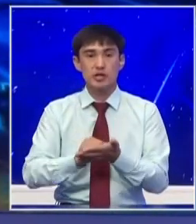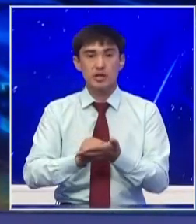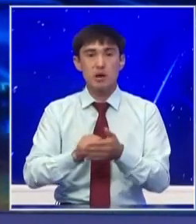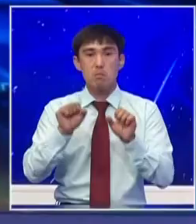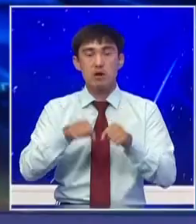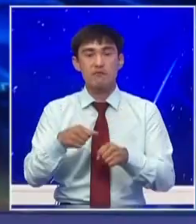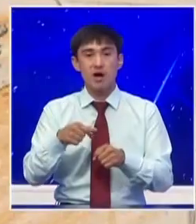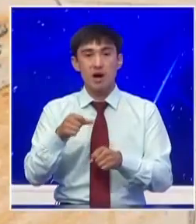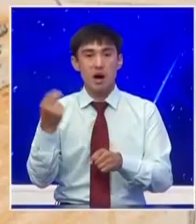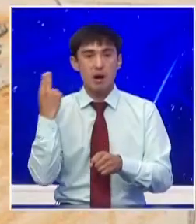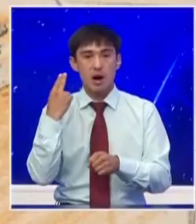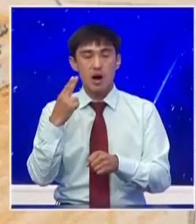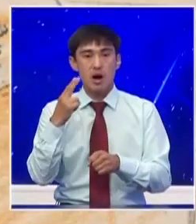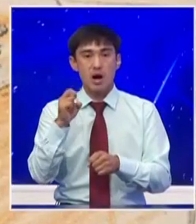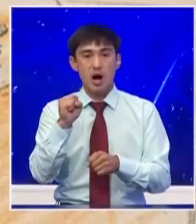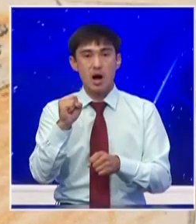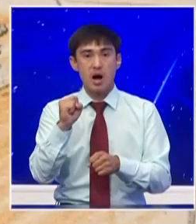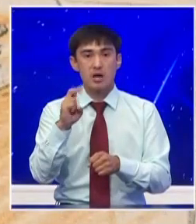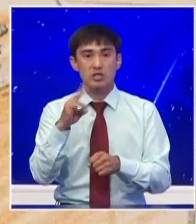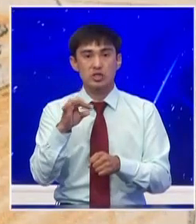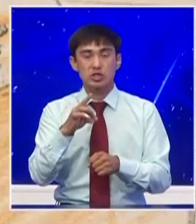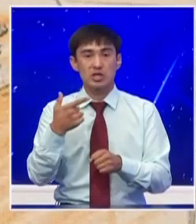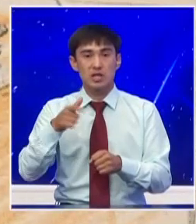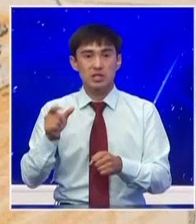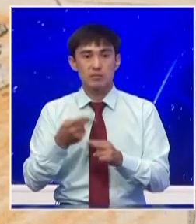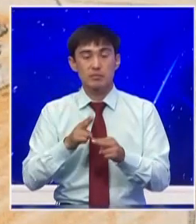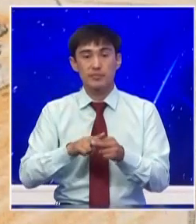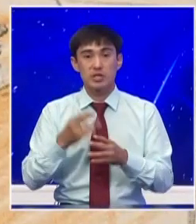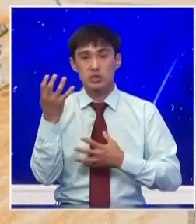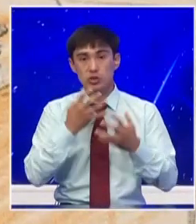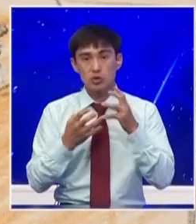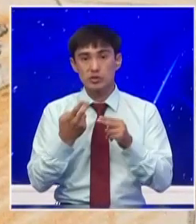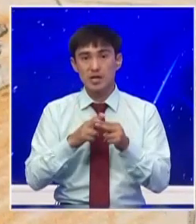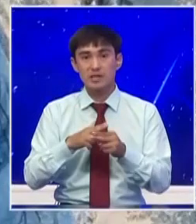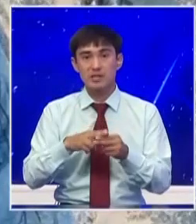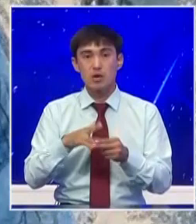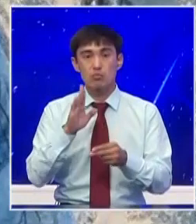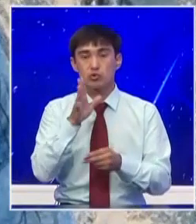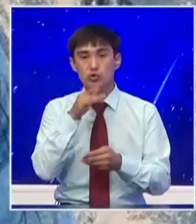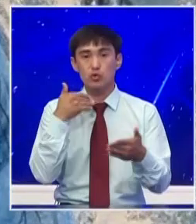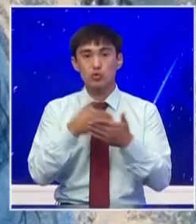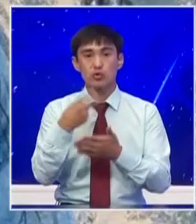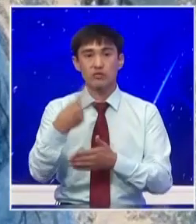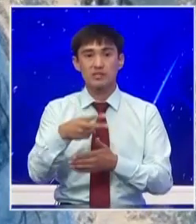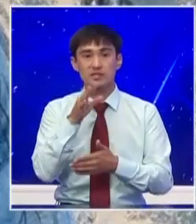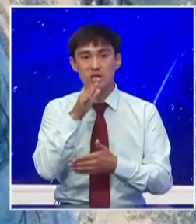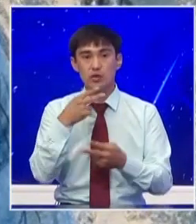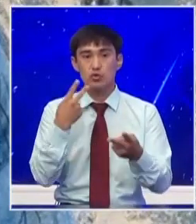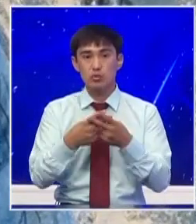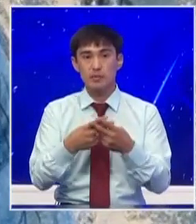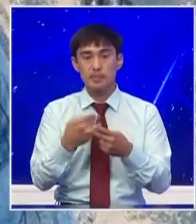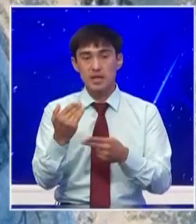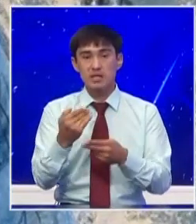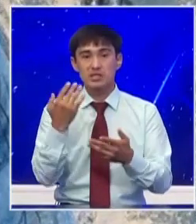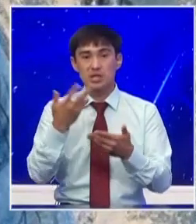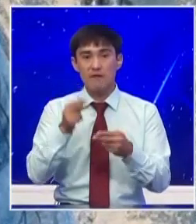прав американских граждан. Причем по самому серьезному из них экс-главе США грозит срок до 20 лет тюрьмы.